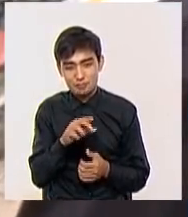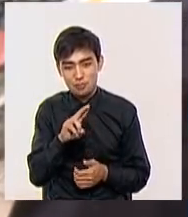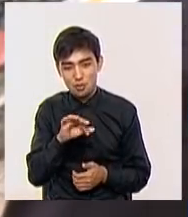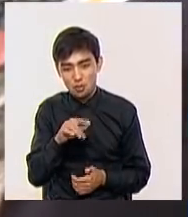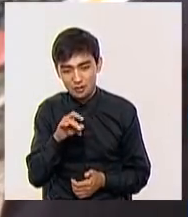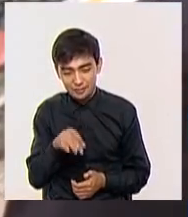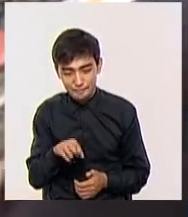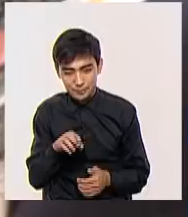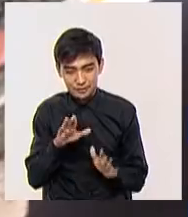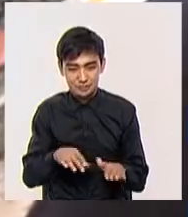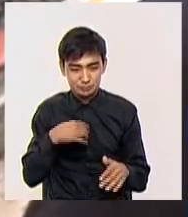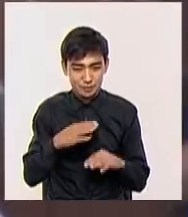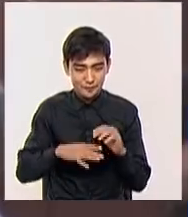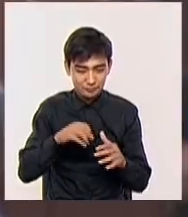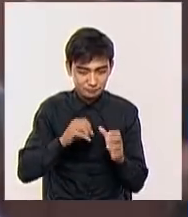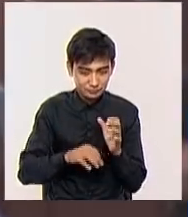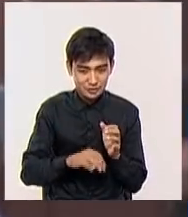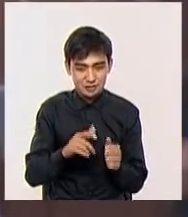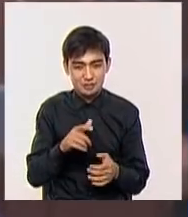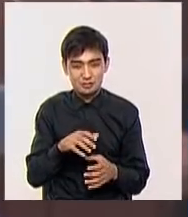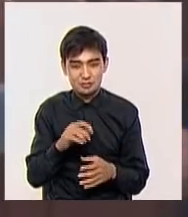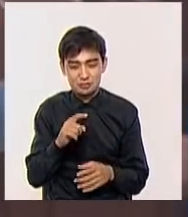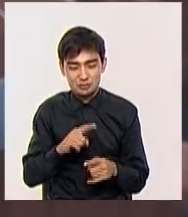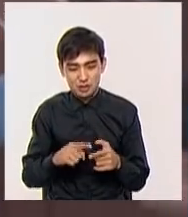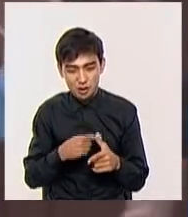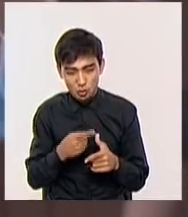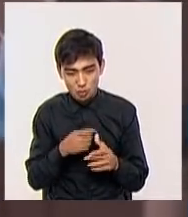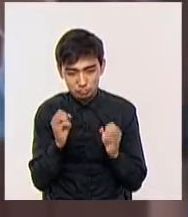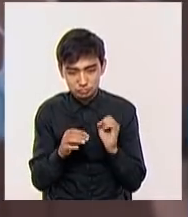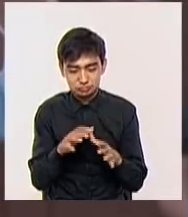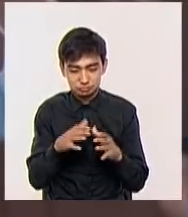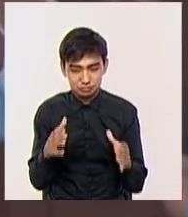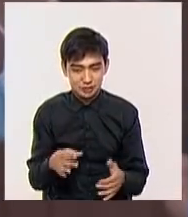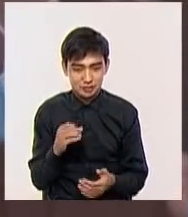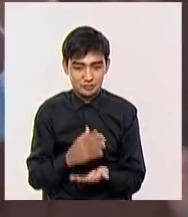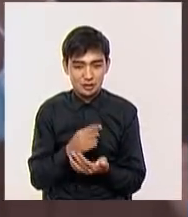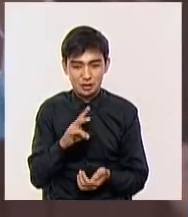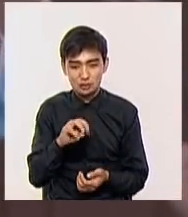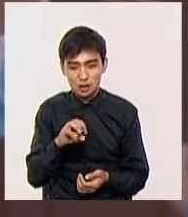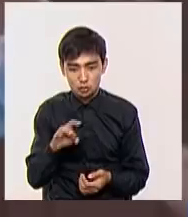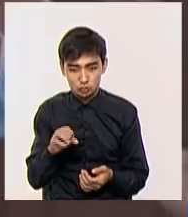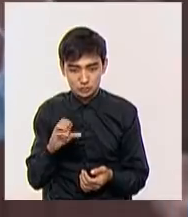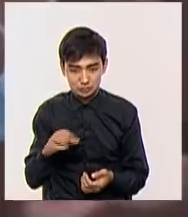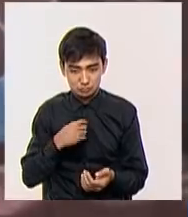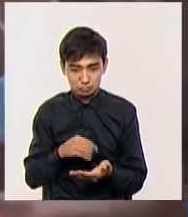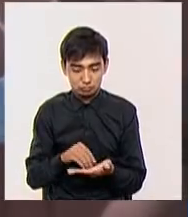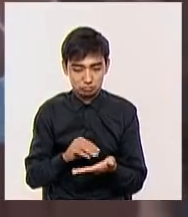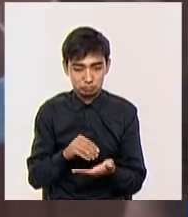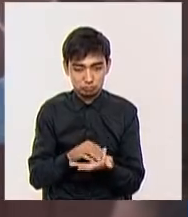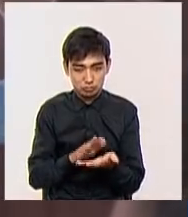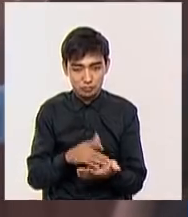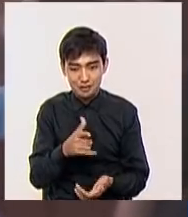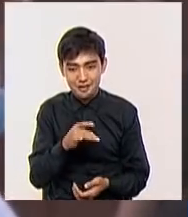картошка здесь. Ну как так можно? Оформлял через нотариус, у меня документы есть все на этот гараж, только на гараж.